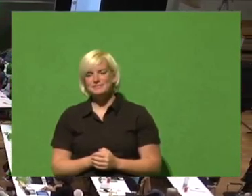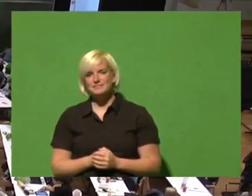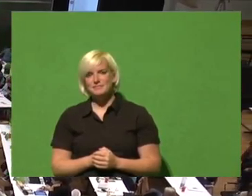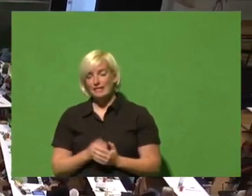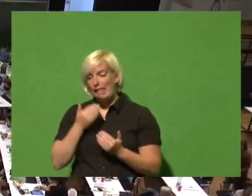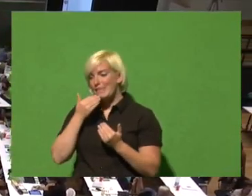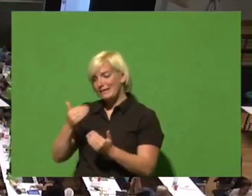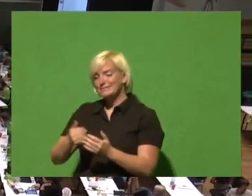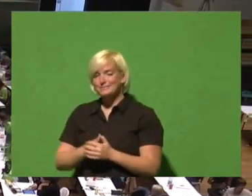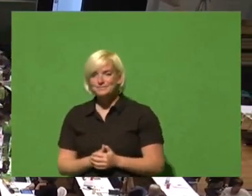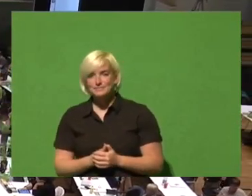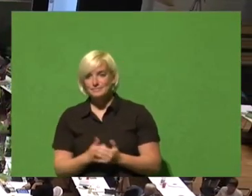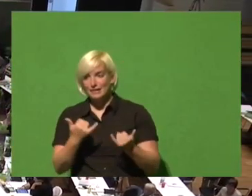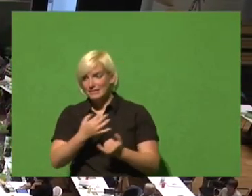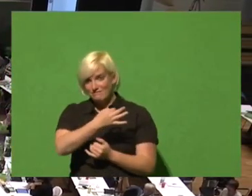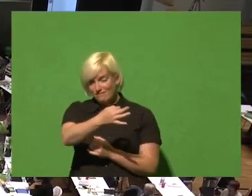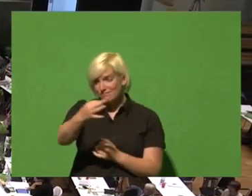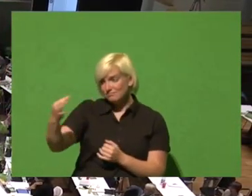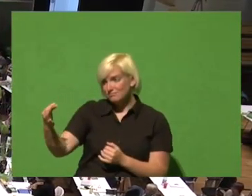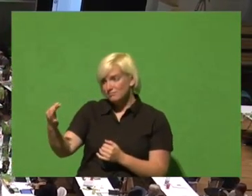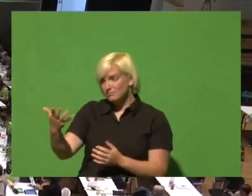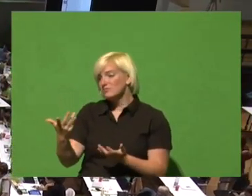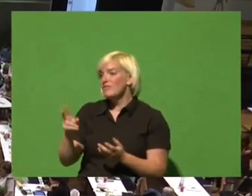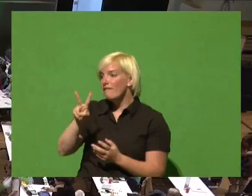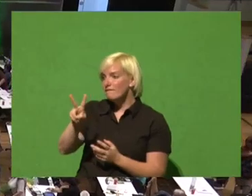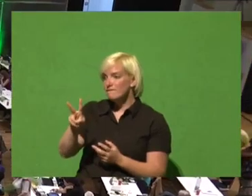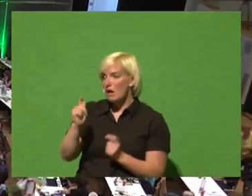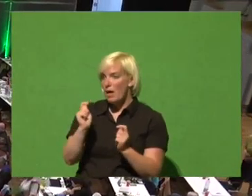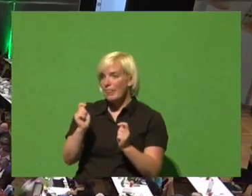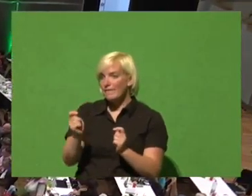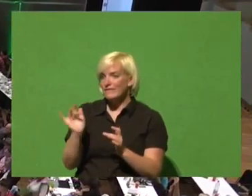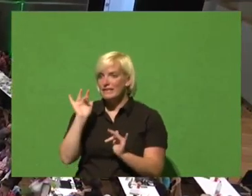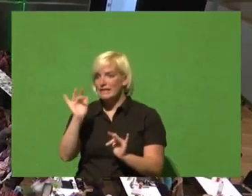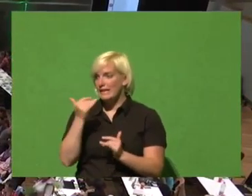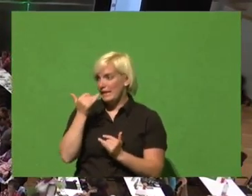Danke, Volker. Nun die Frage an euch. Gibt es zu diesem V-Antrag eine Gegenrede?